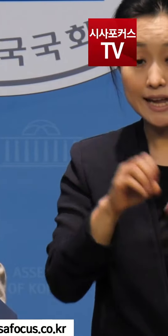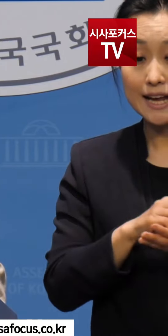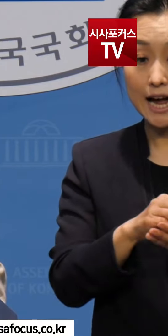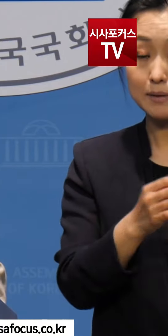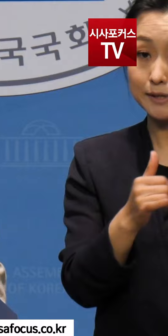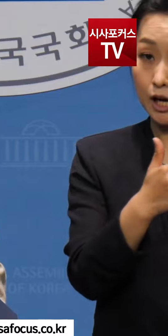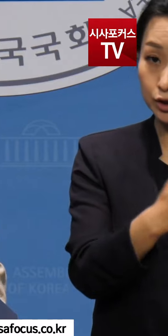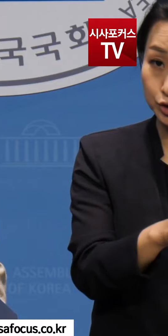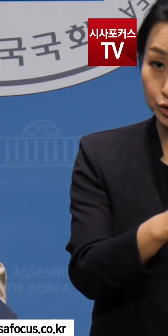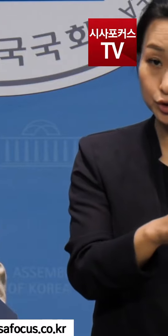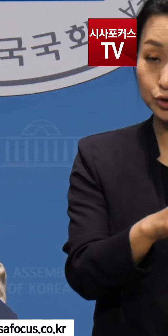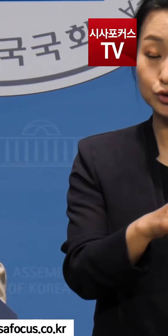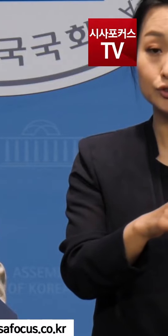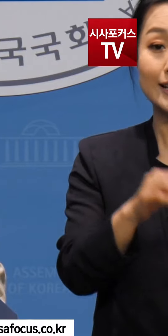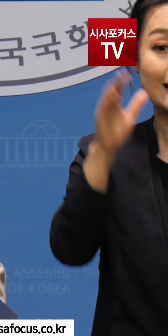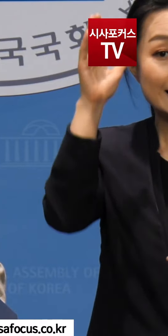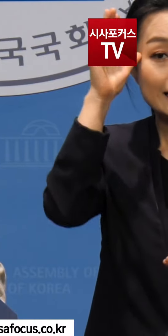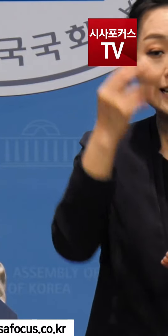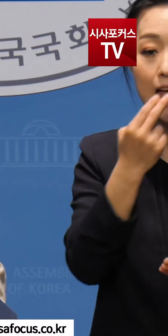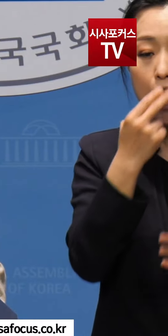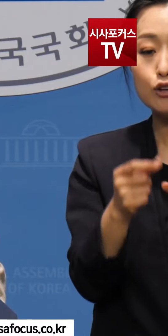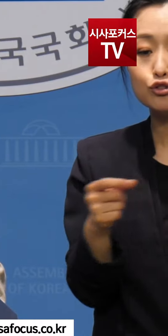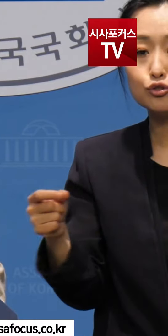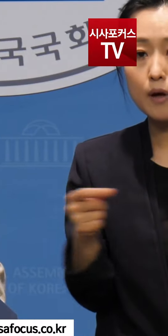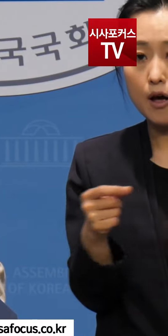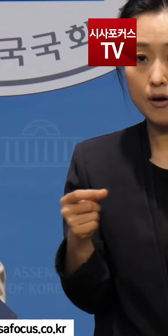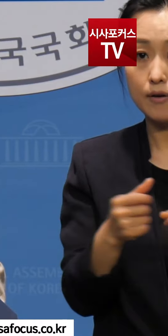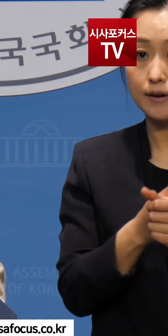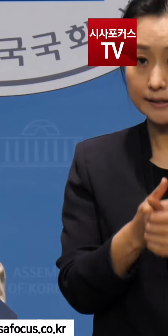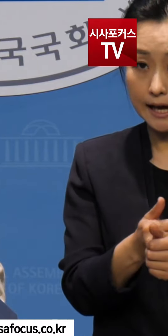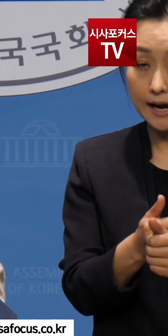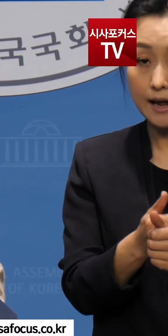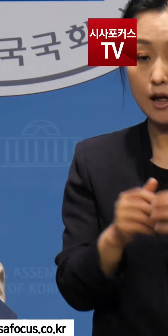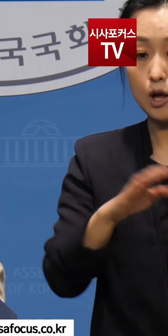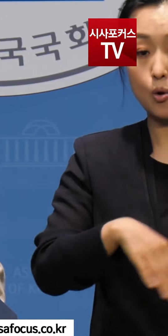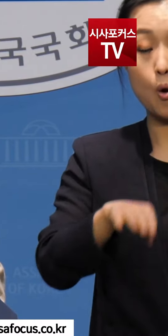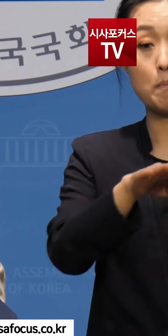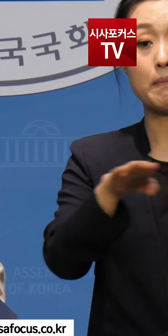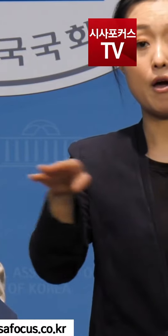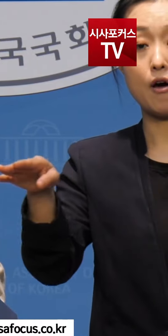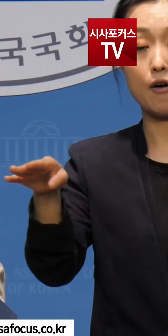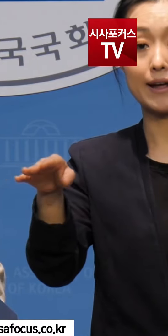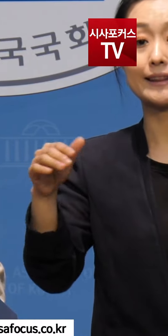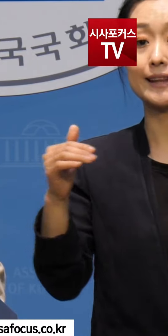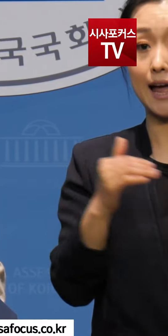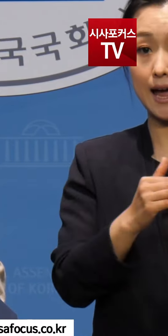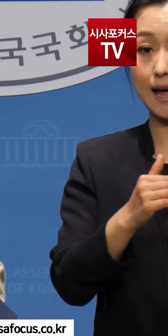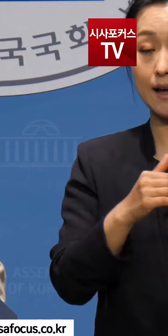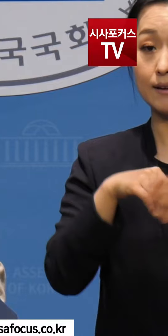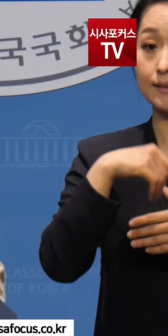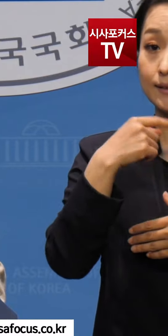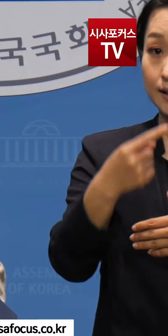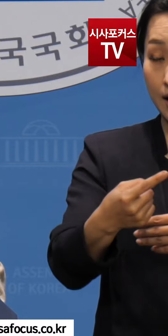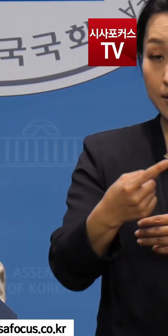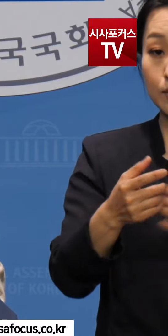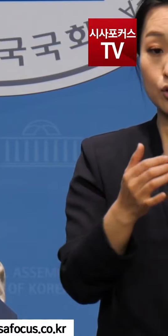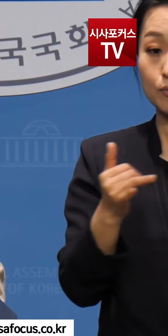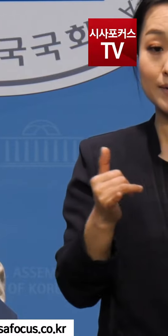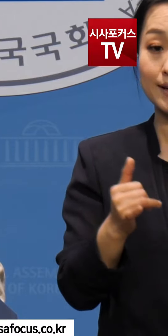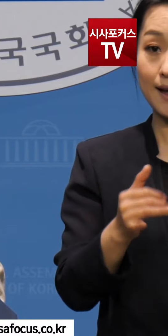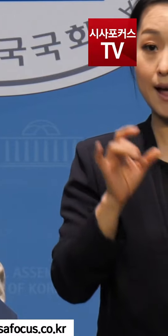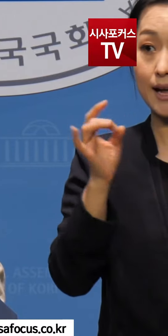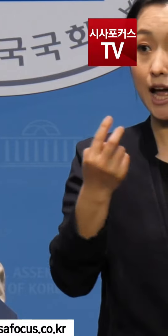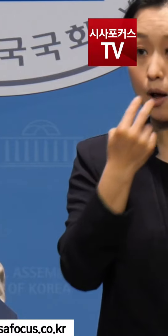수나 기대 여명의 변화 등을 반영해 공평성을 유지하면서 국민 각자가